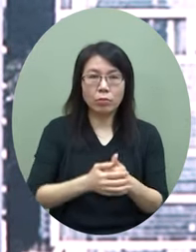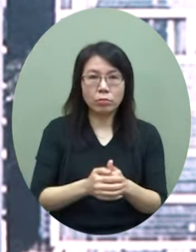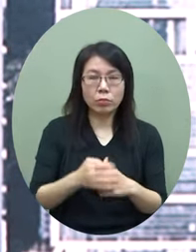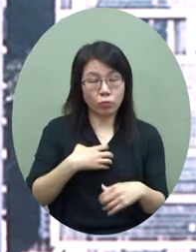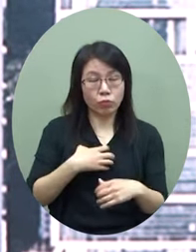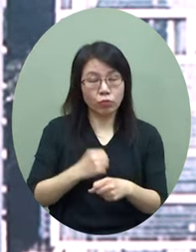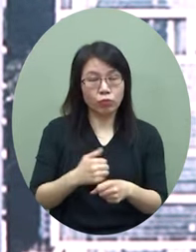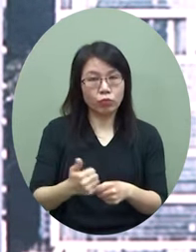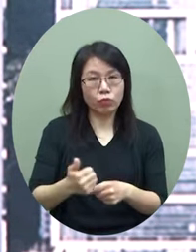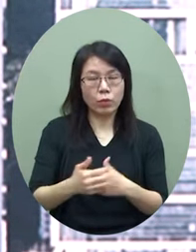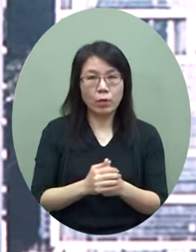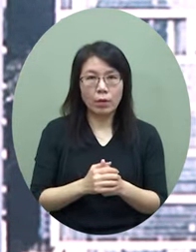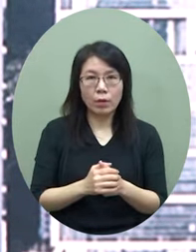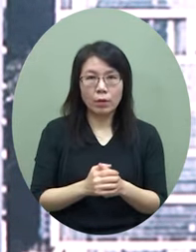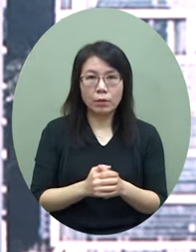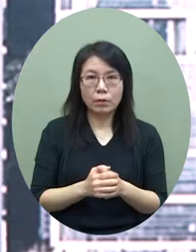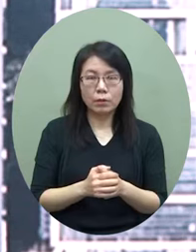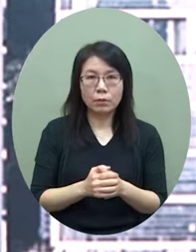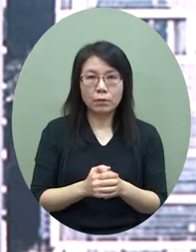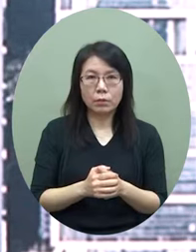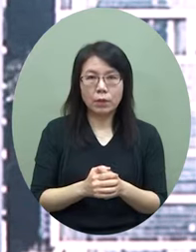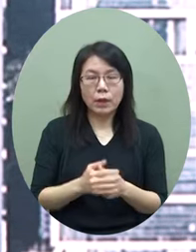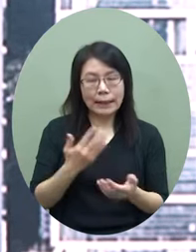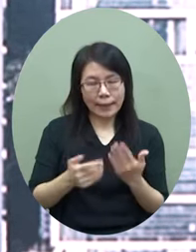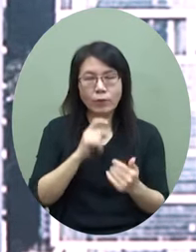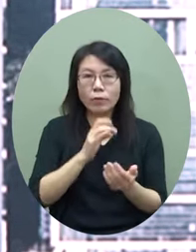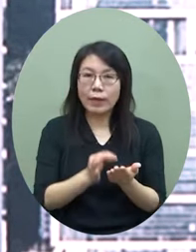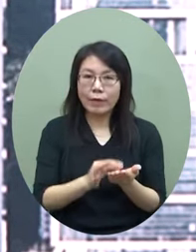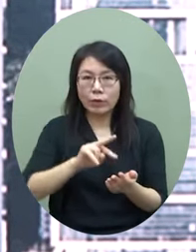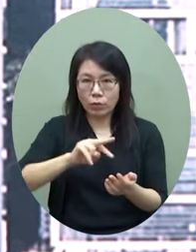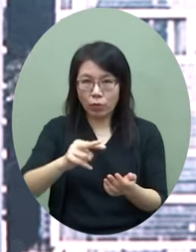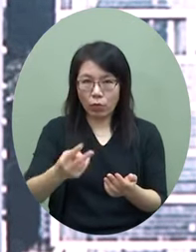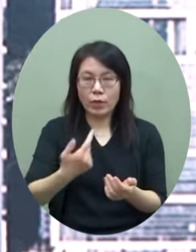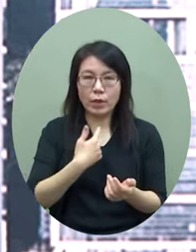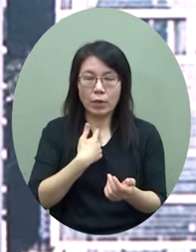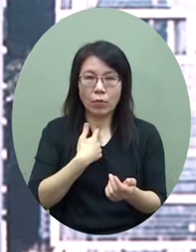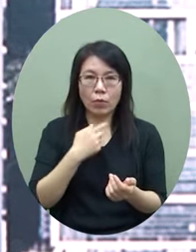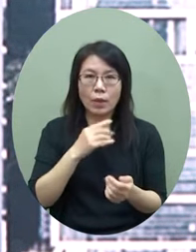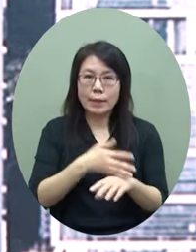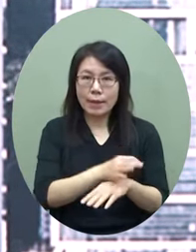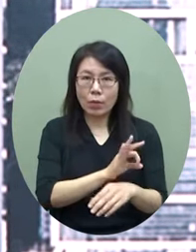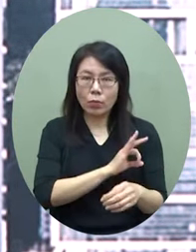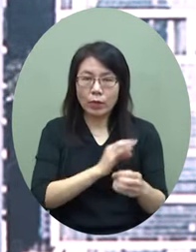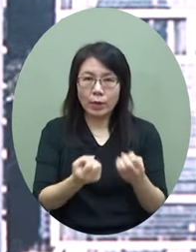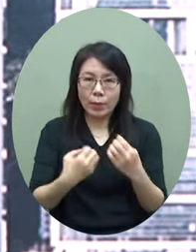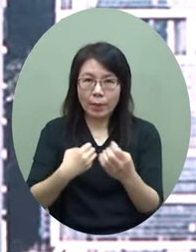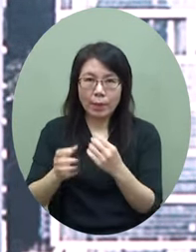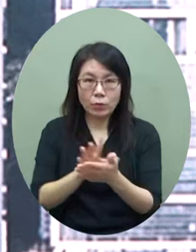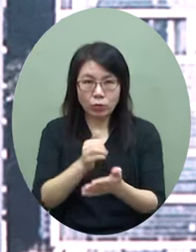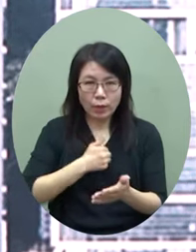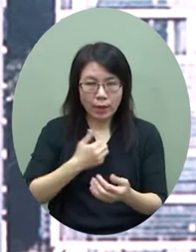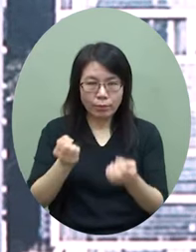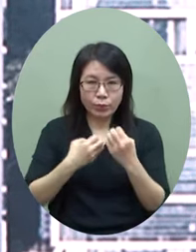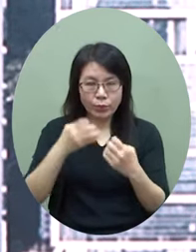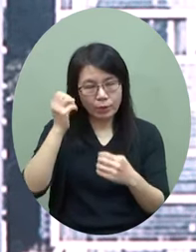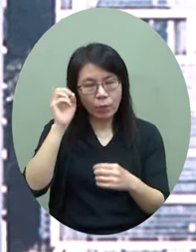功的但是他當然仍然有改善的地方我們聽到社會各界的意見專家的意見現在